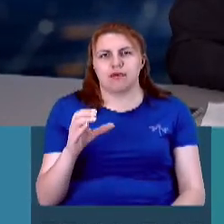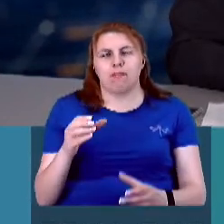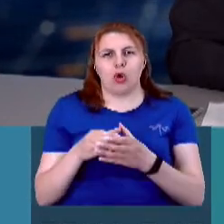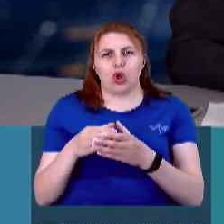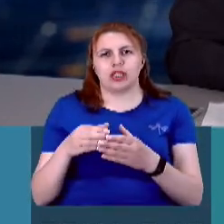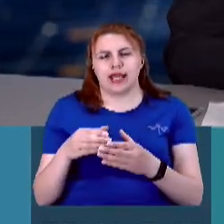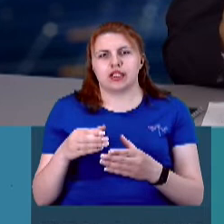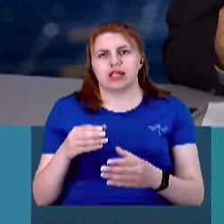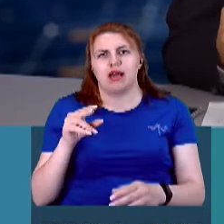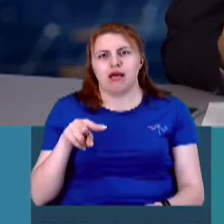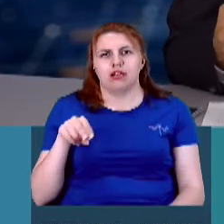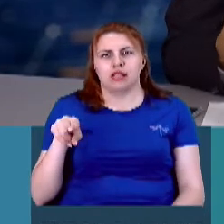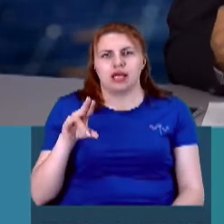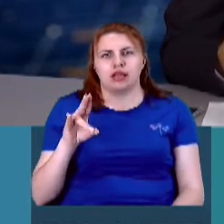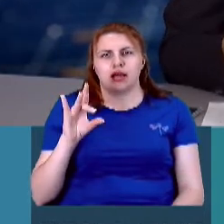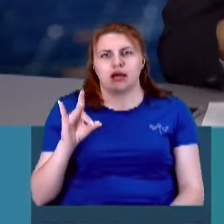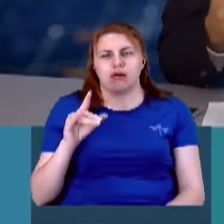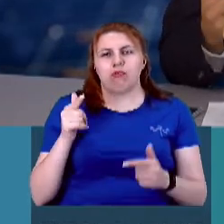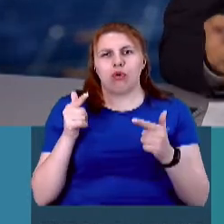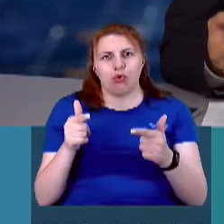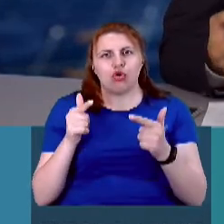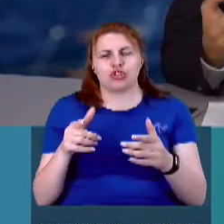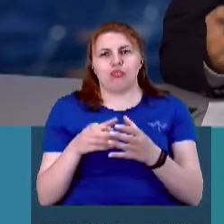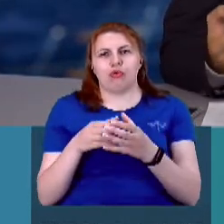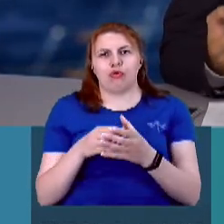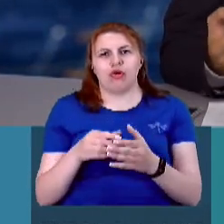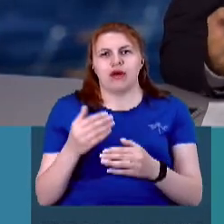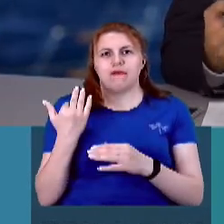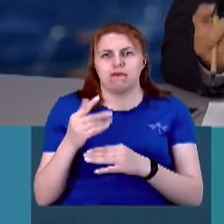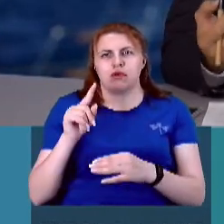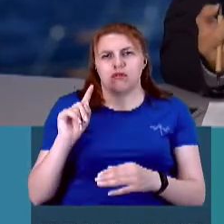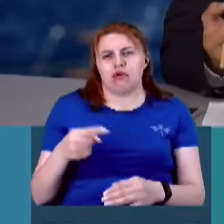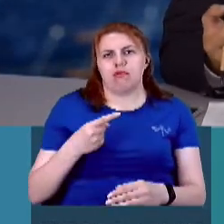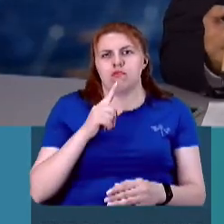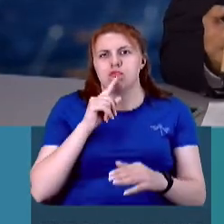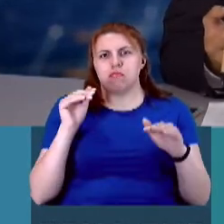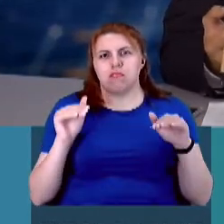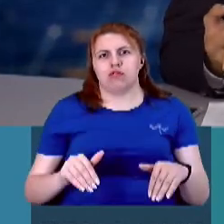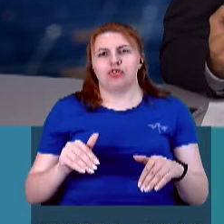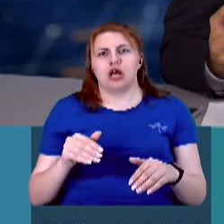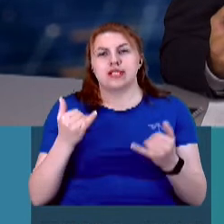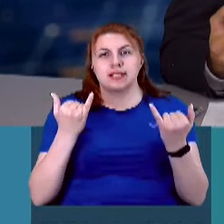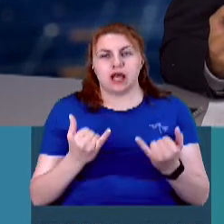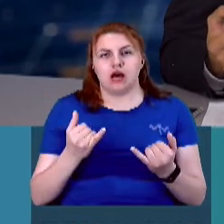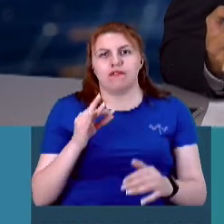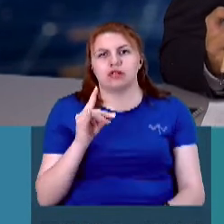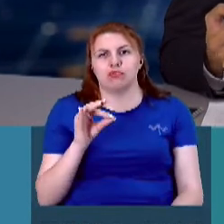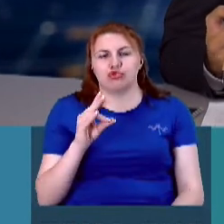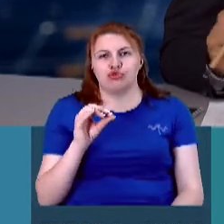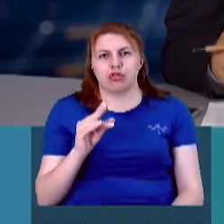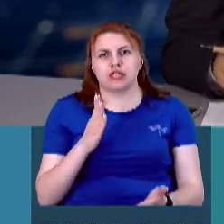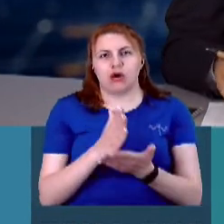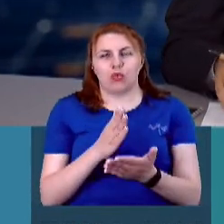ДНР погрожували ще в полоні і від неї вимагали мовчати. Зараз Валентина Бучок знаходиться у лікарні через